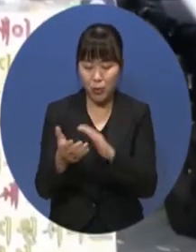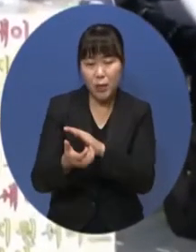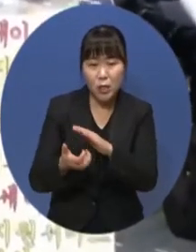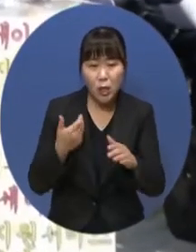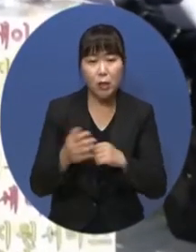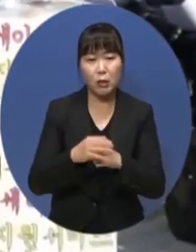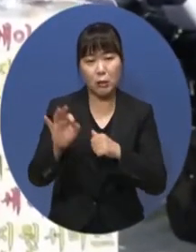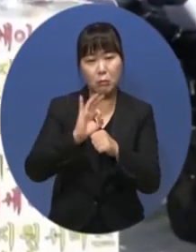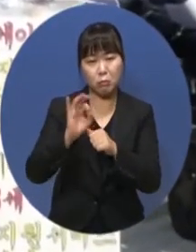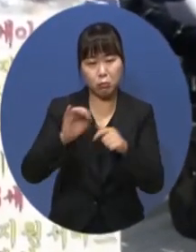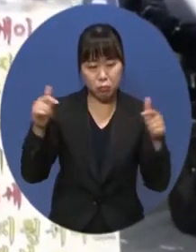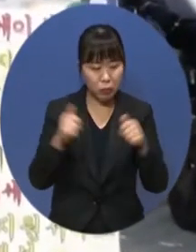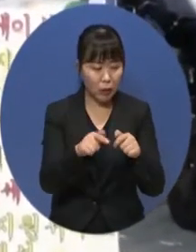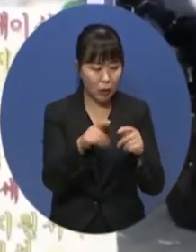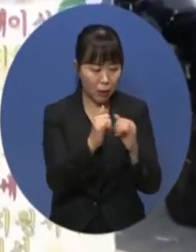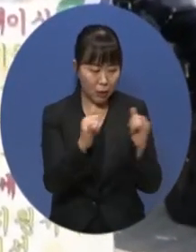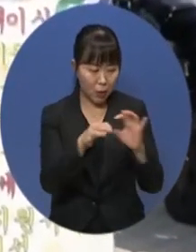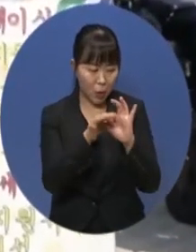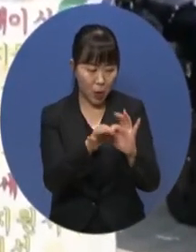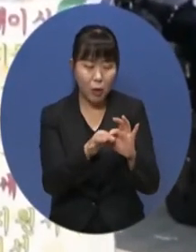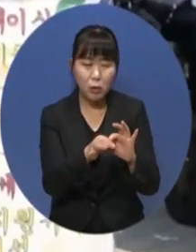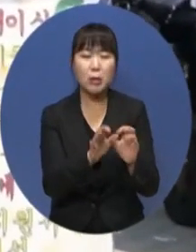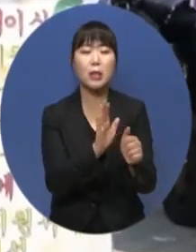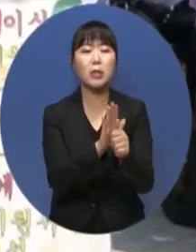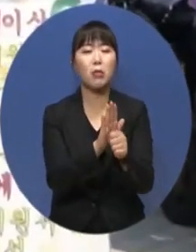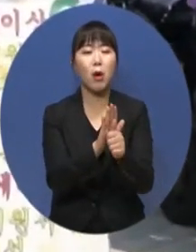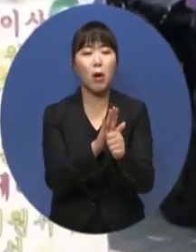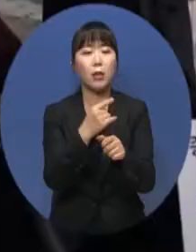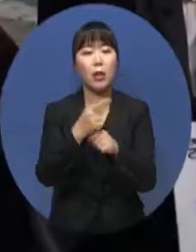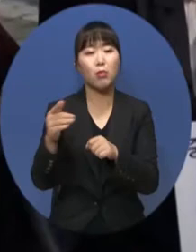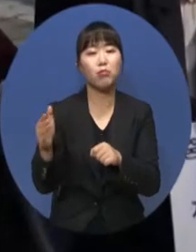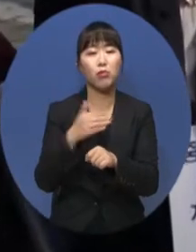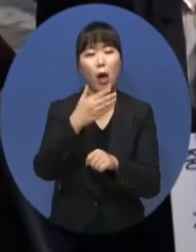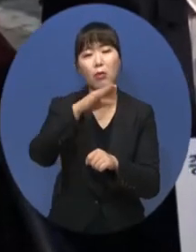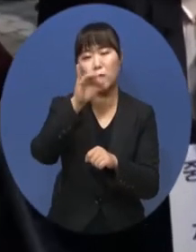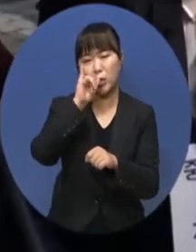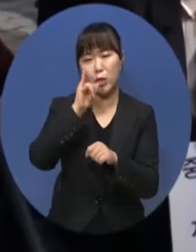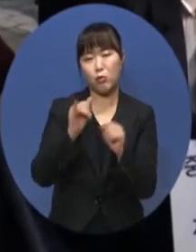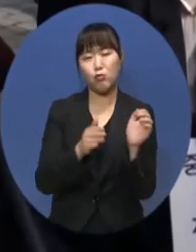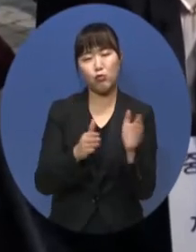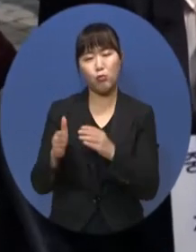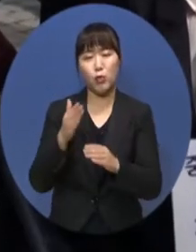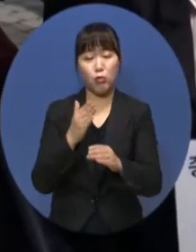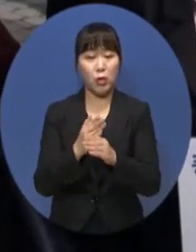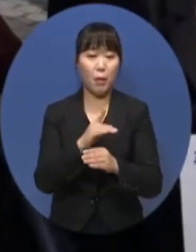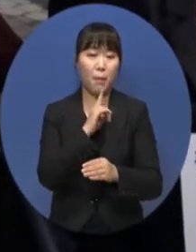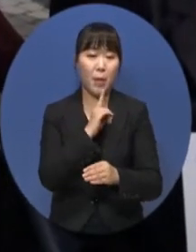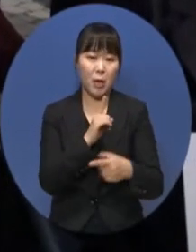급여가 감소한 자에 대한 지원이 내년부터 이루어질 수 있도록 준비하고 있다고